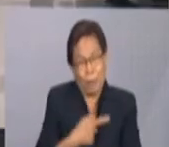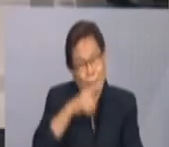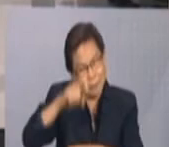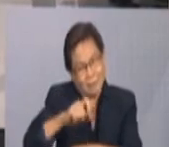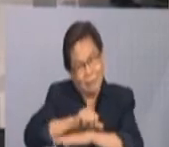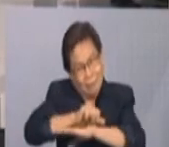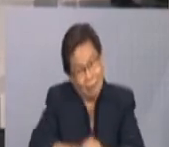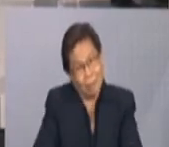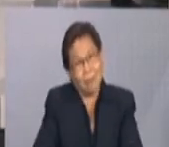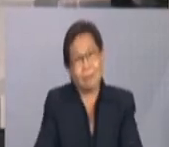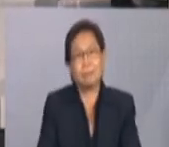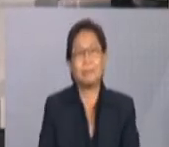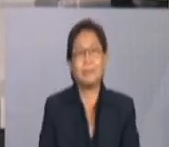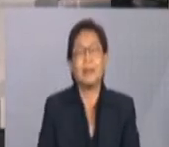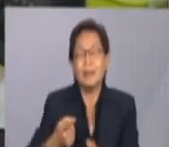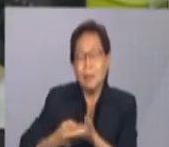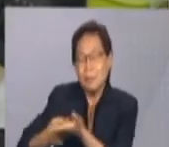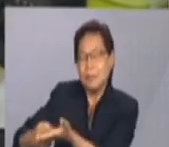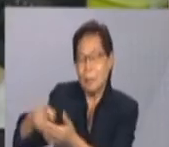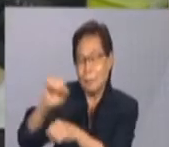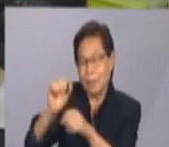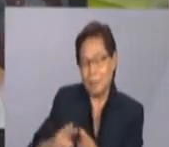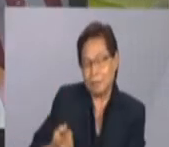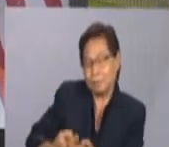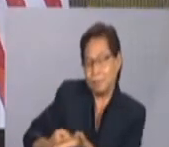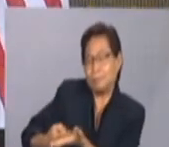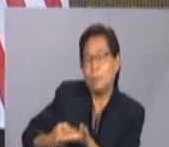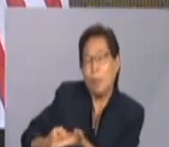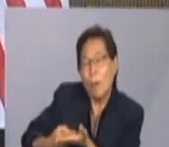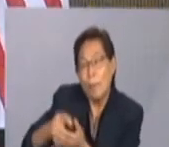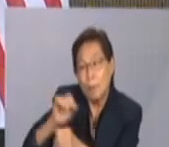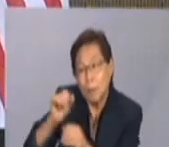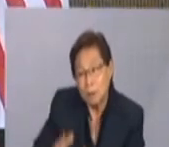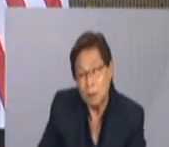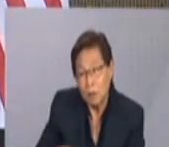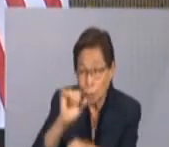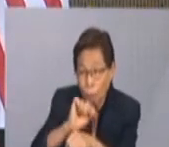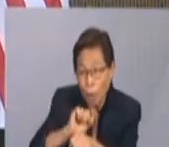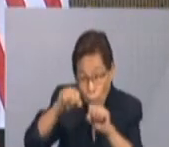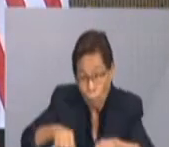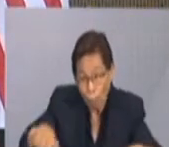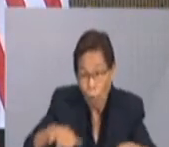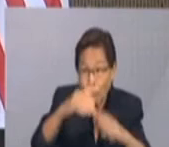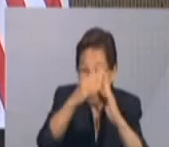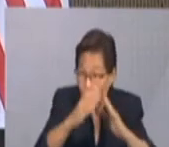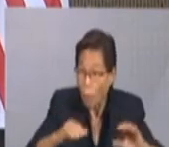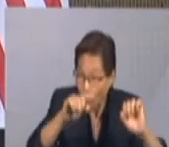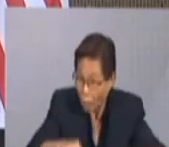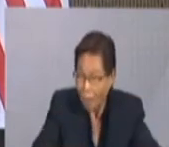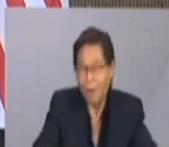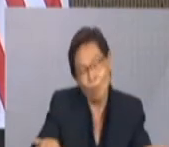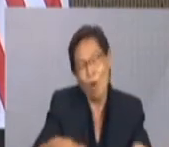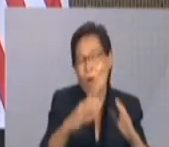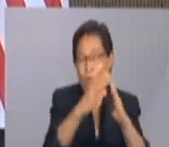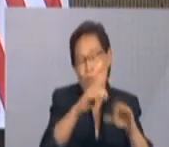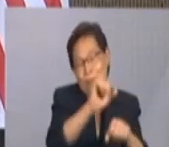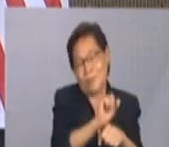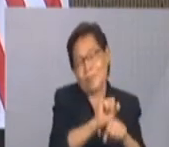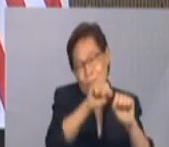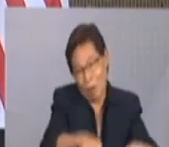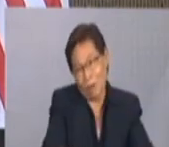amalkan bincang dengan pekerja mana-mana tugas yang boleh dibuat di rumah buat di rumah